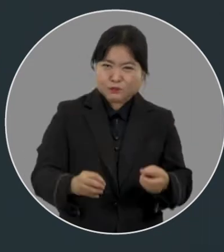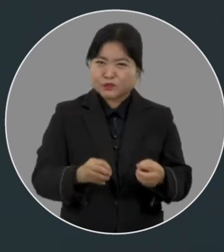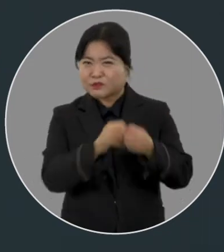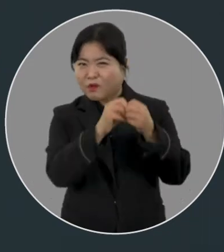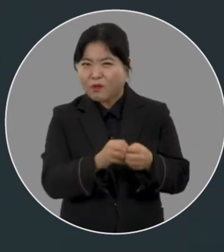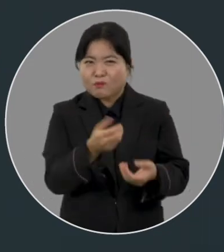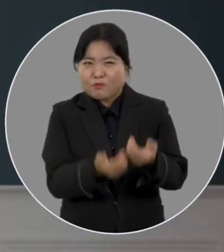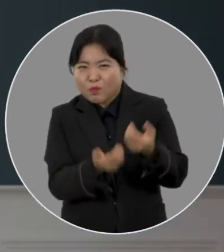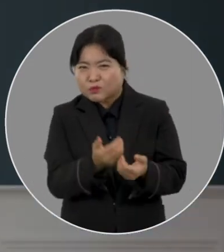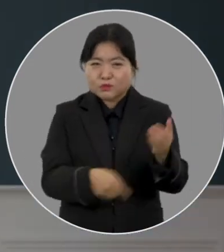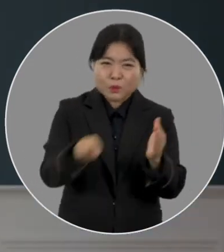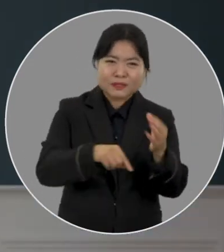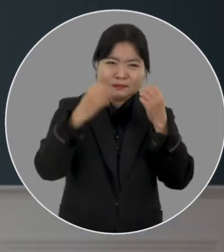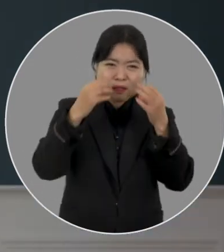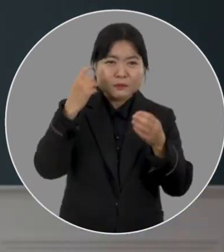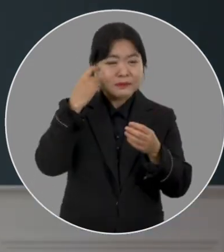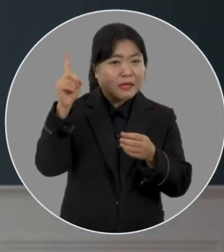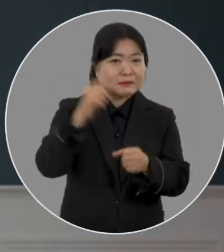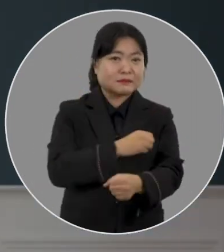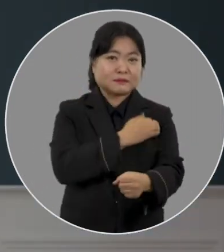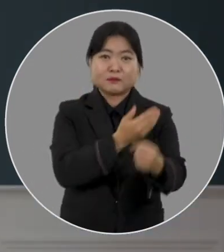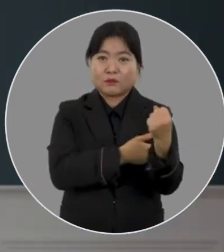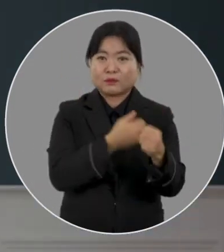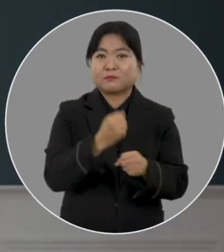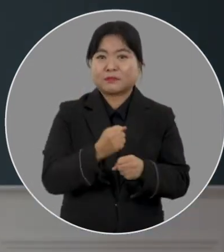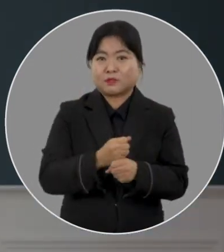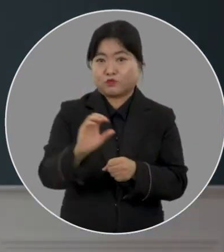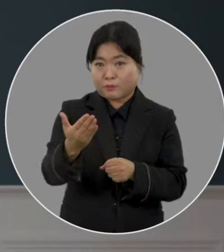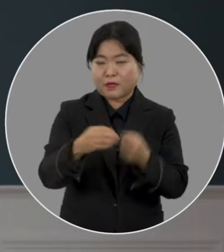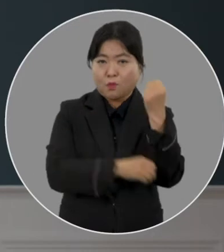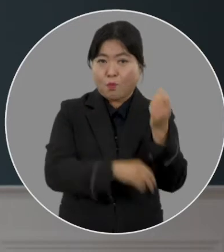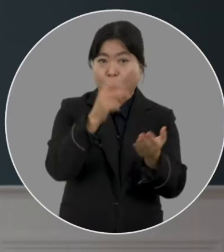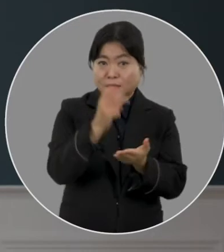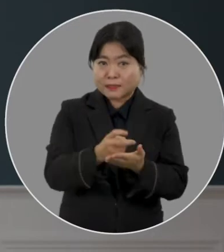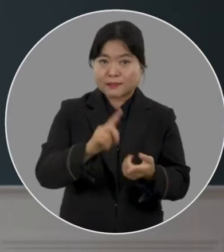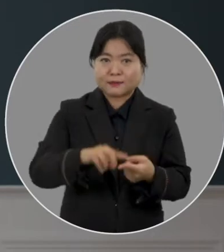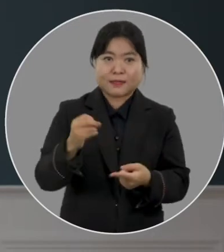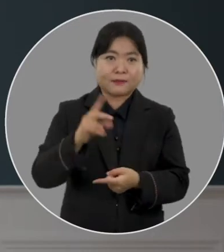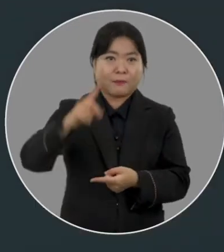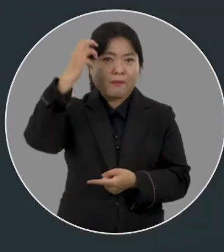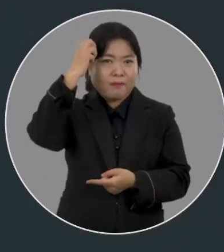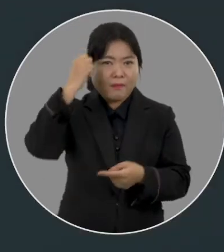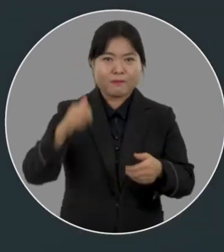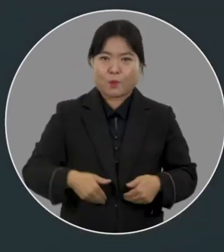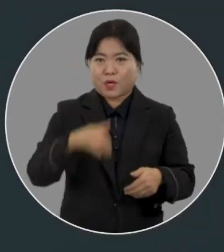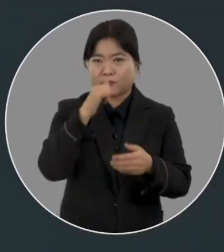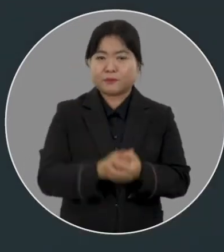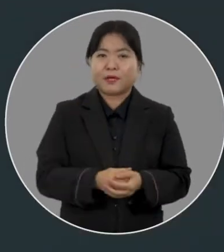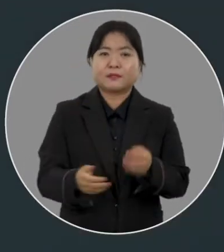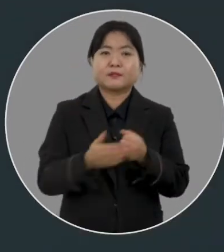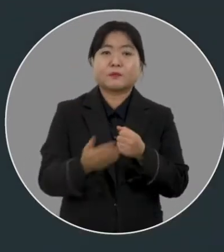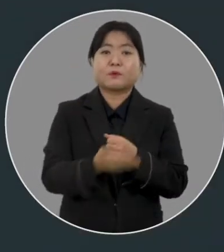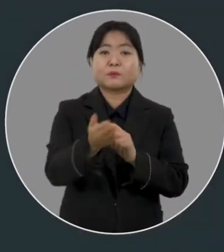창의력이 만들어지는 겁니다. 이런 원칙을 우리가 다시 한번 되새겨 볼 필요가 있을 것 같습니다. 그래서